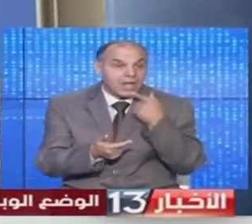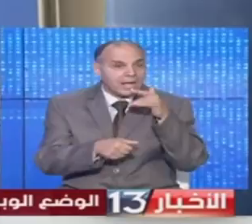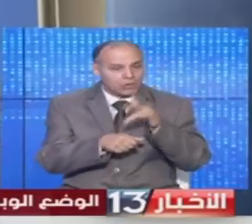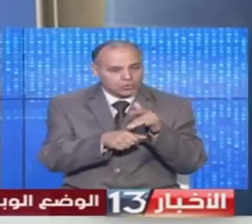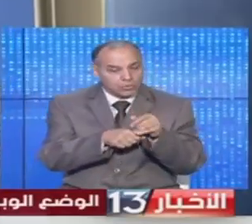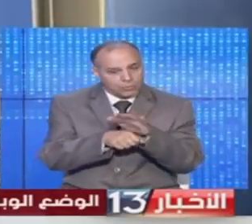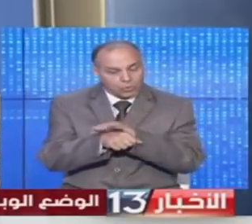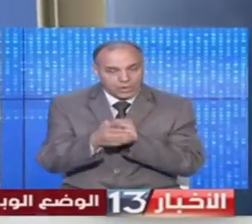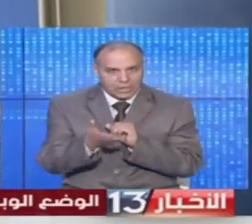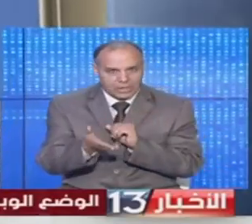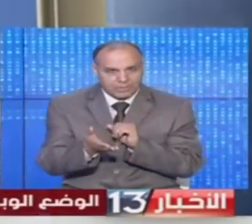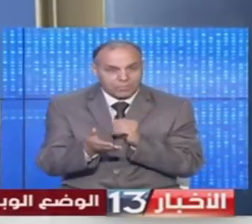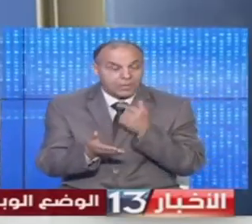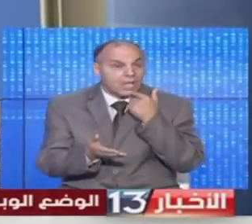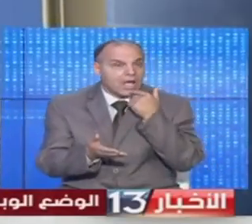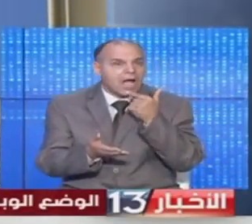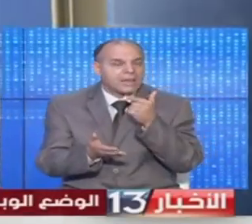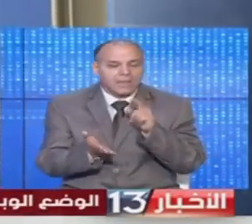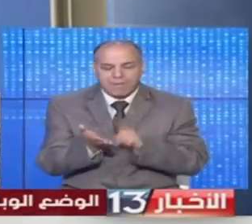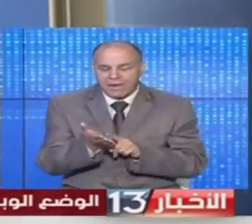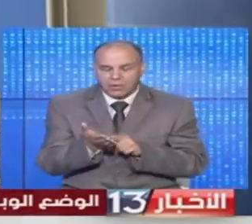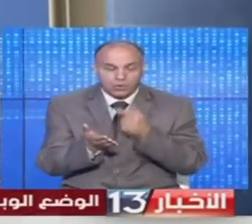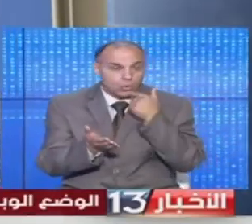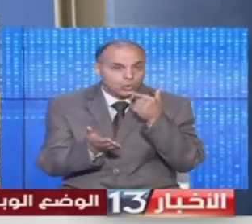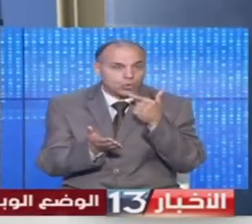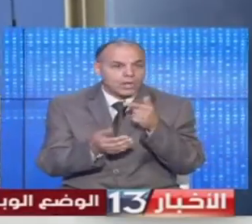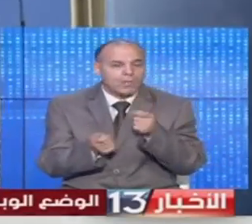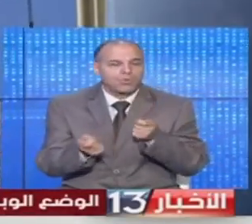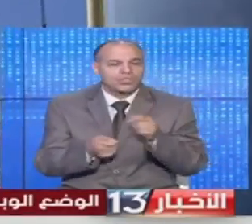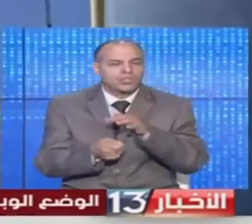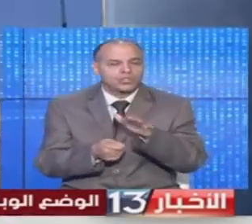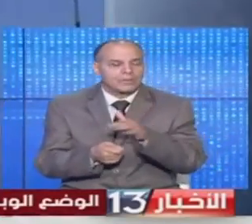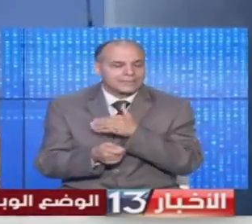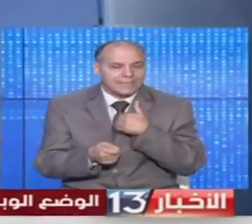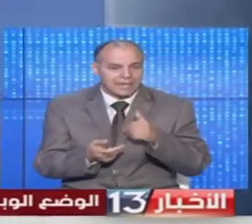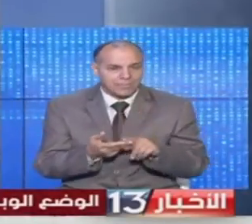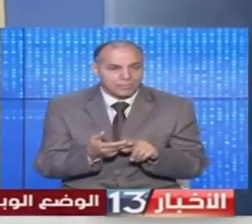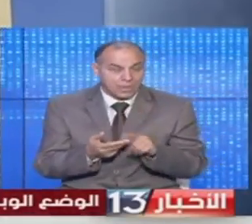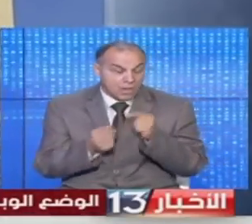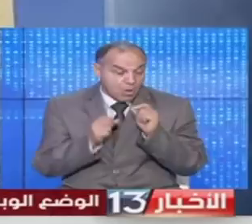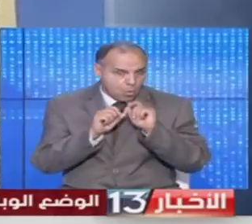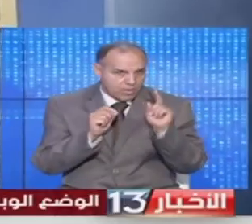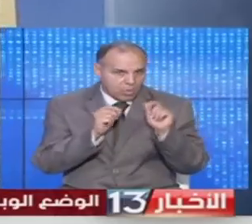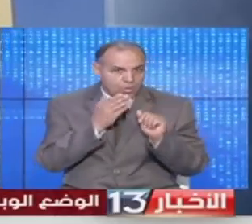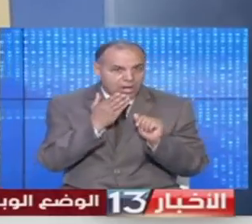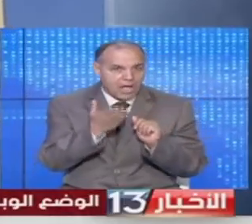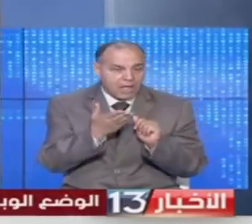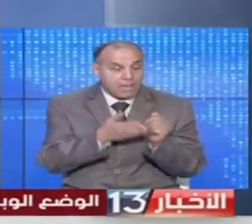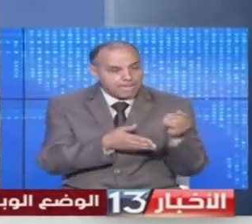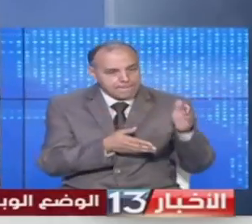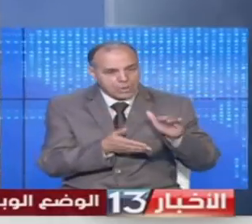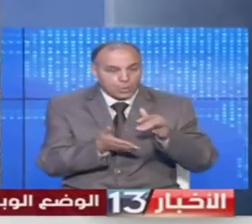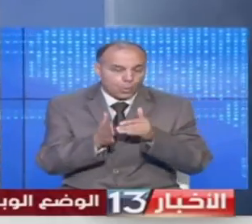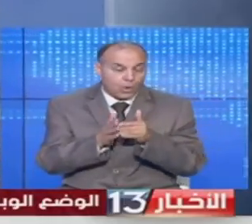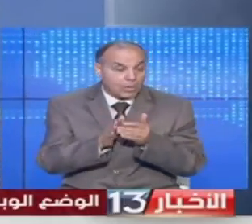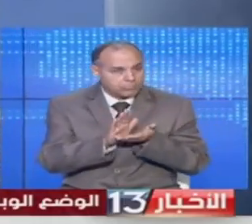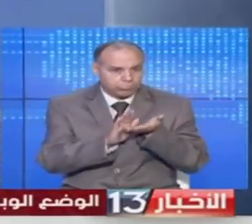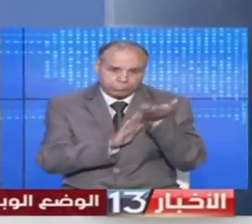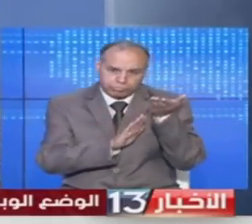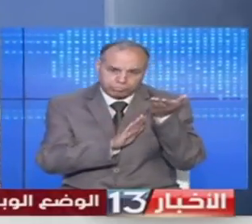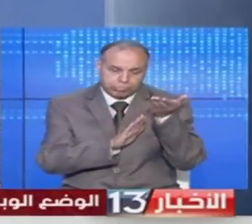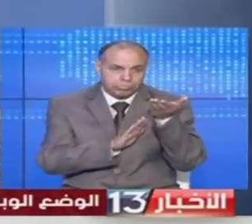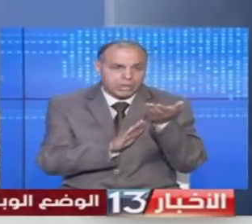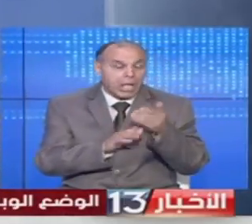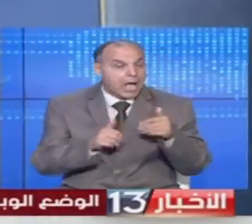اصابته بالفيروس ما اكده المدير الجهوي للصحه اي البالي موضحا ان عدد الوفيات ارتفع بذلك